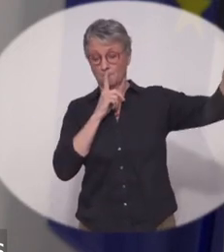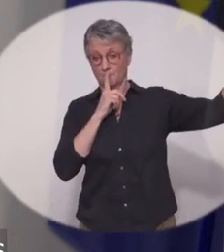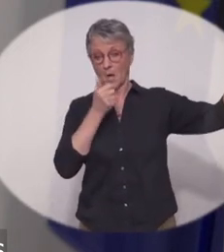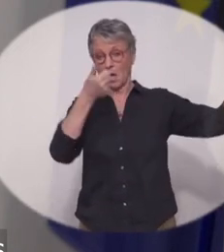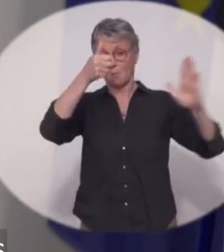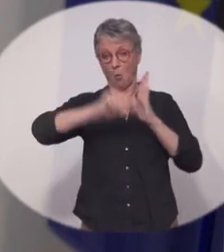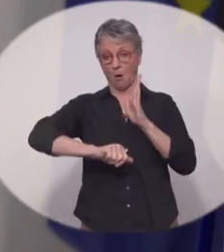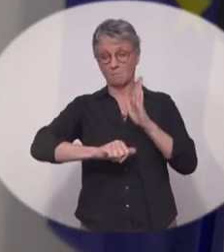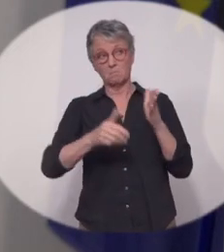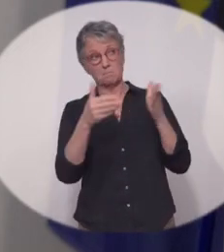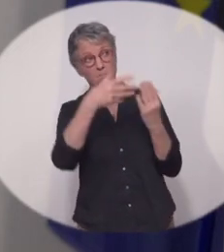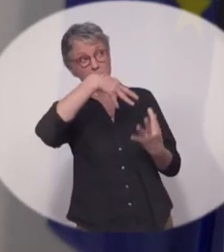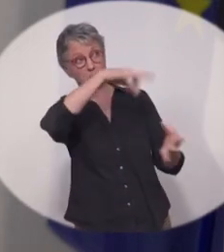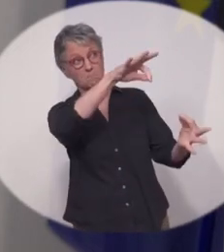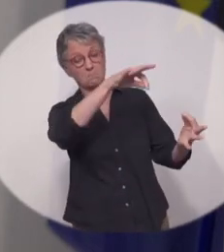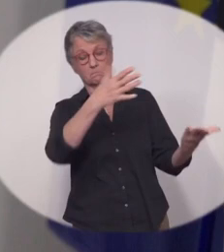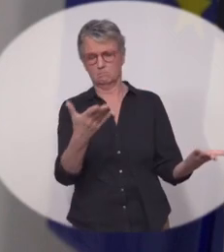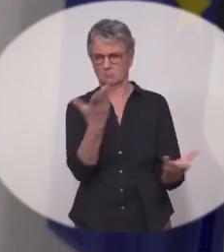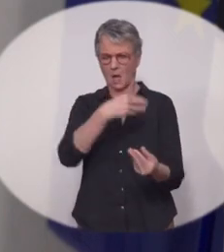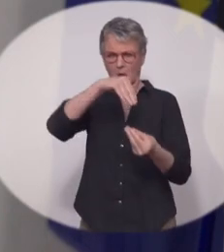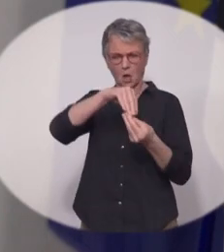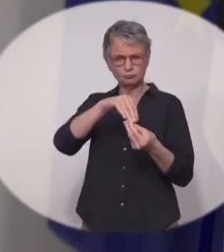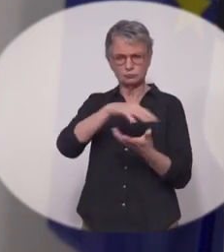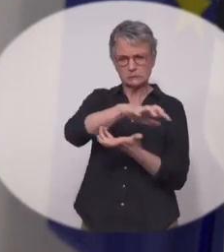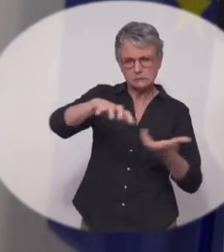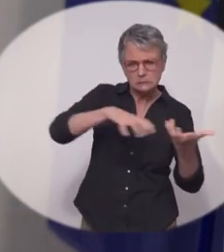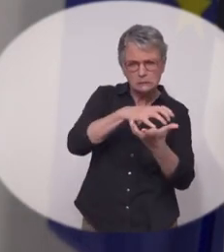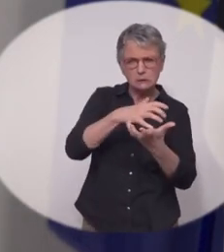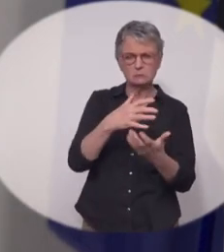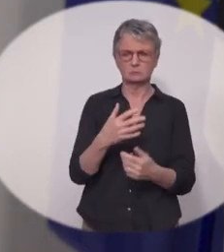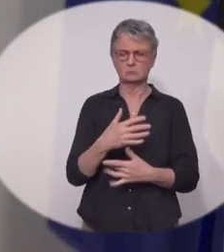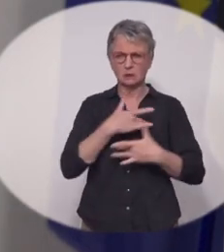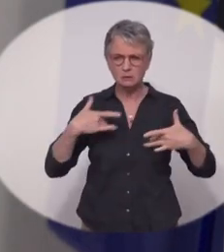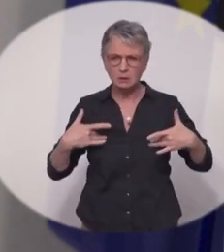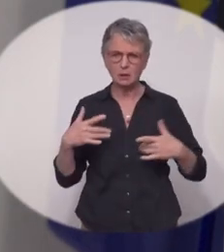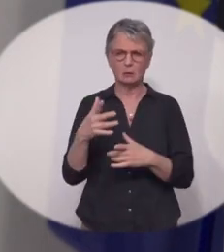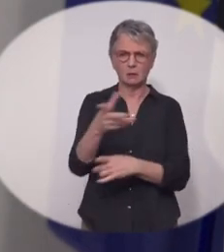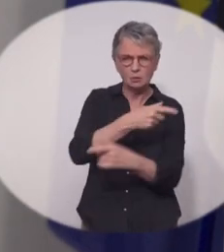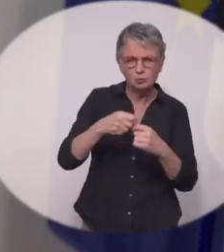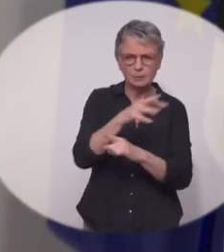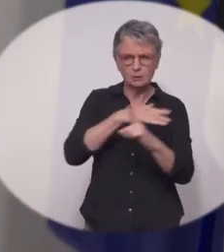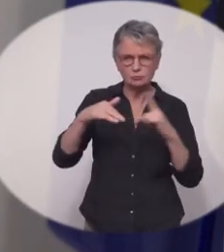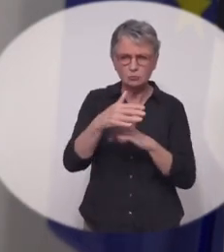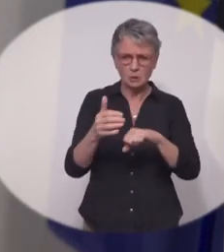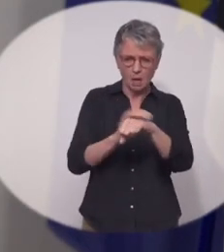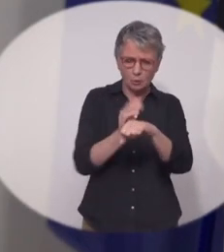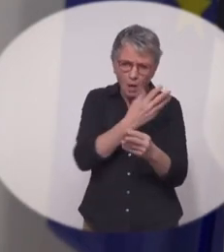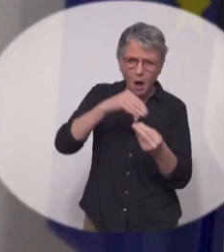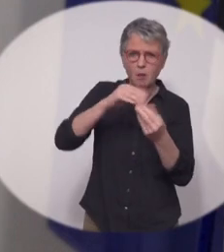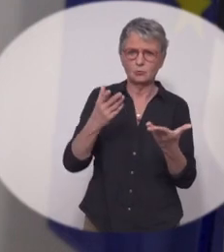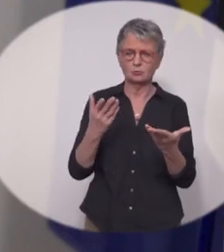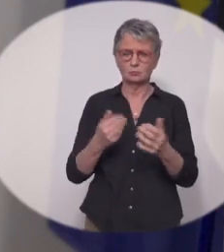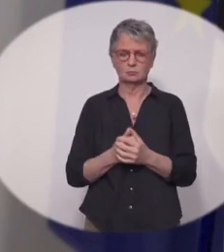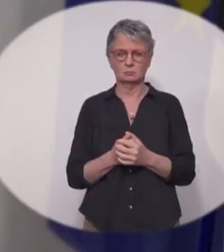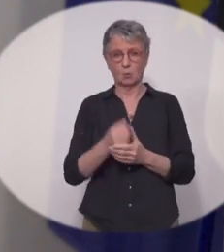de dialogue ajoute à la crise sanitaire économique et sociale une crise politique profonde car ce